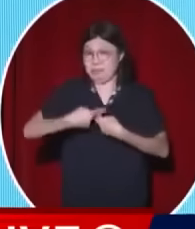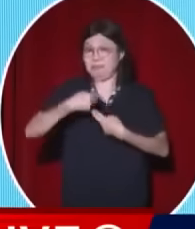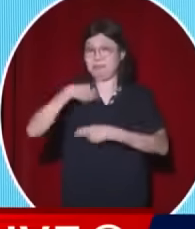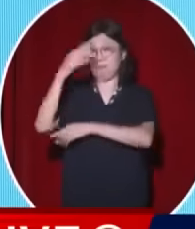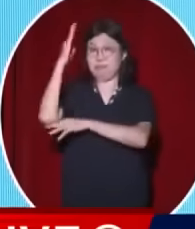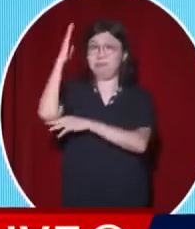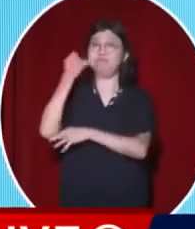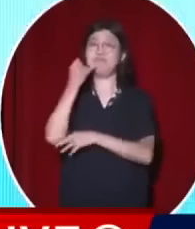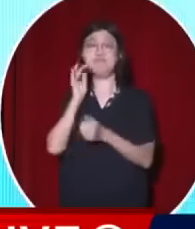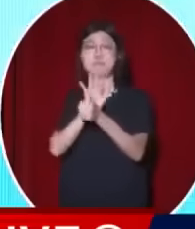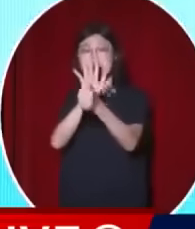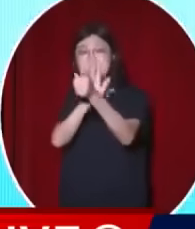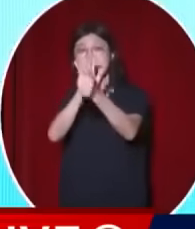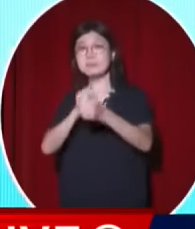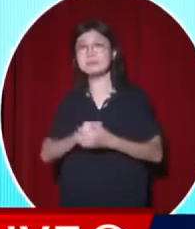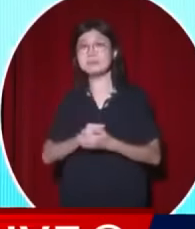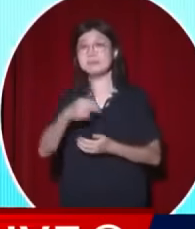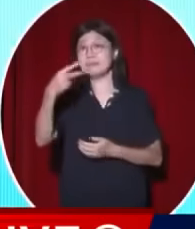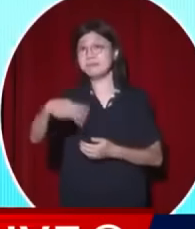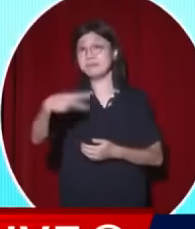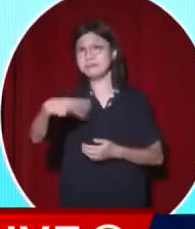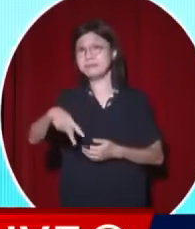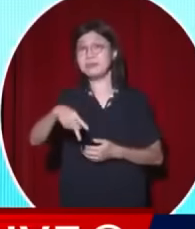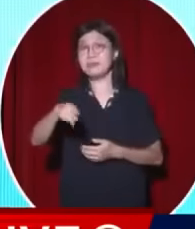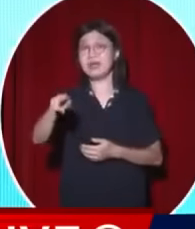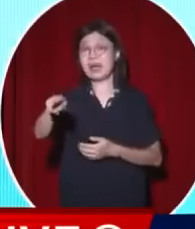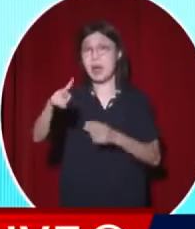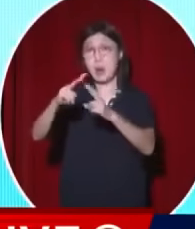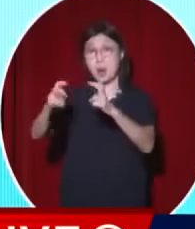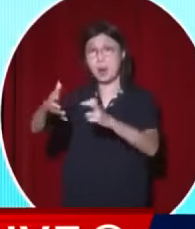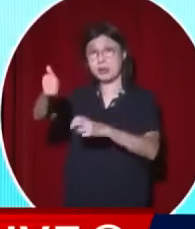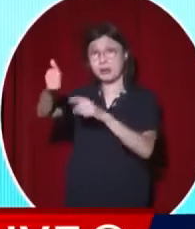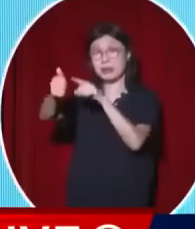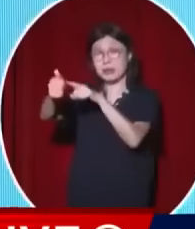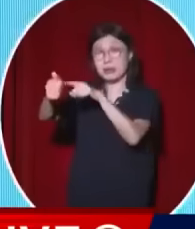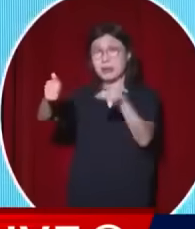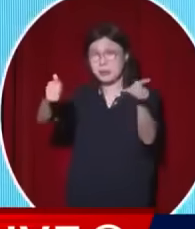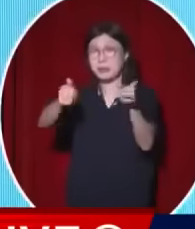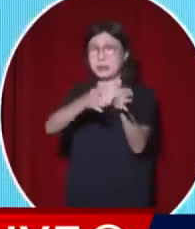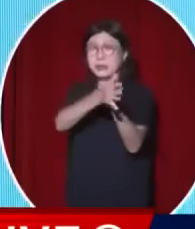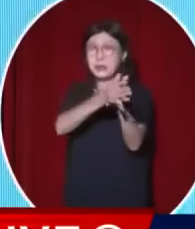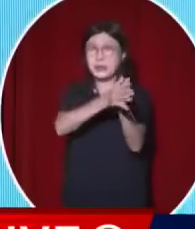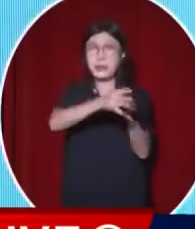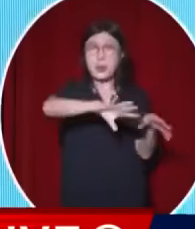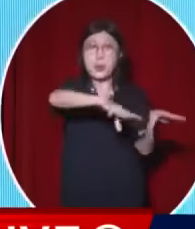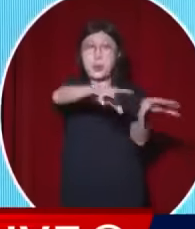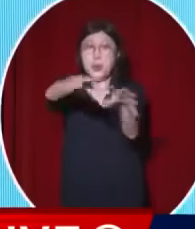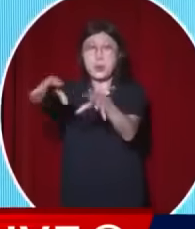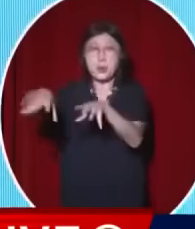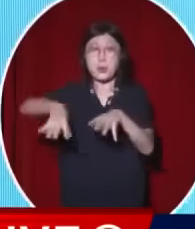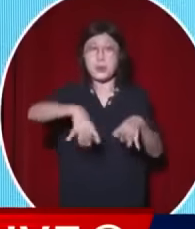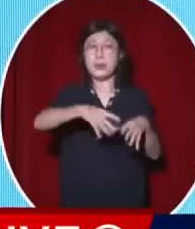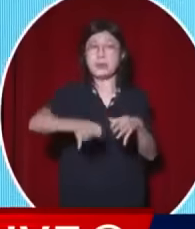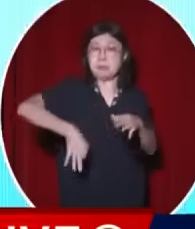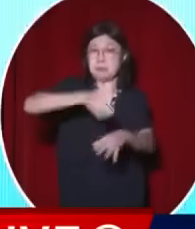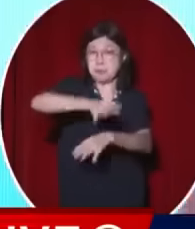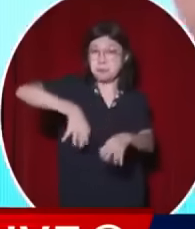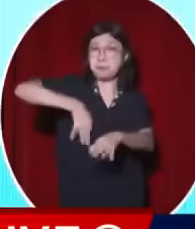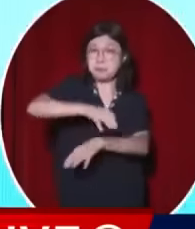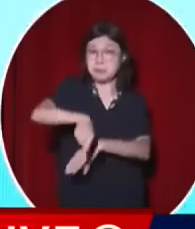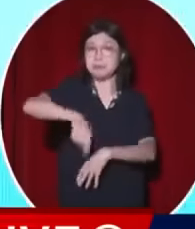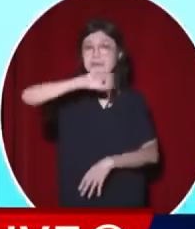盾。还有，请你去争取一些好的国际项目来台湾。